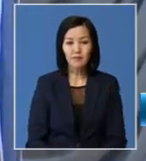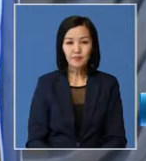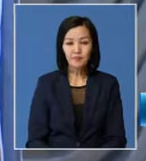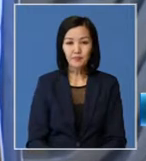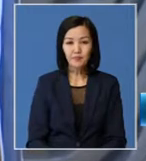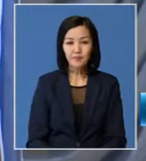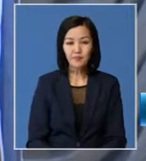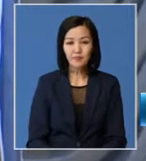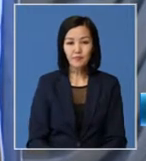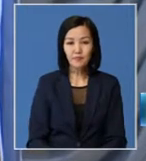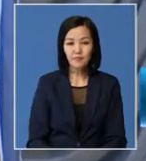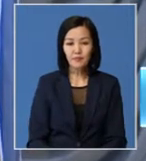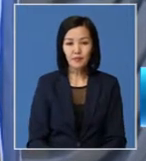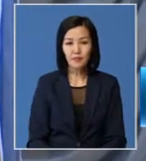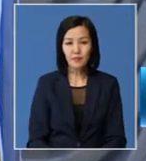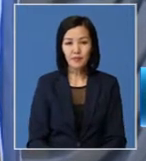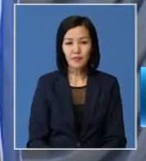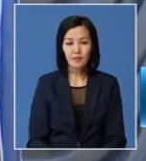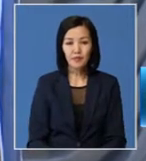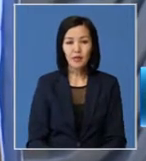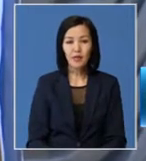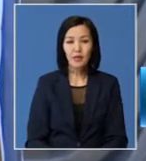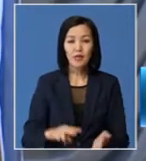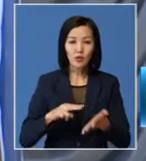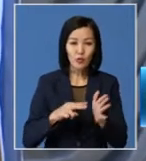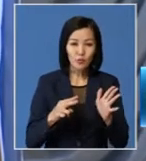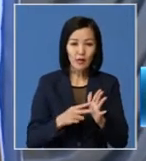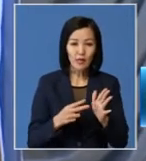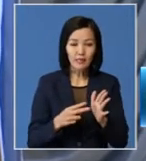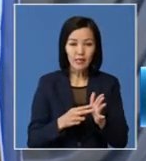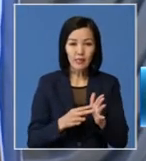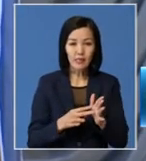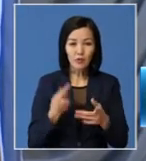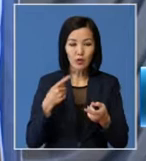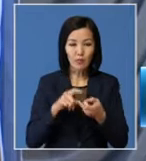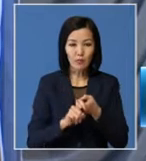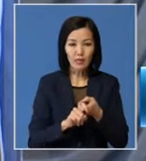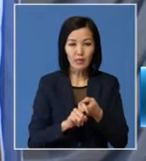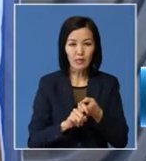Наваш ауылының кіреберісінде нақты және түр жобасына сәйкес ендері коммуникациялық желілердің құрылысына